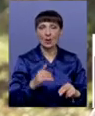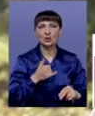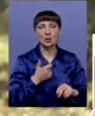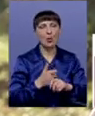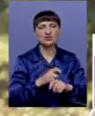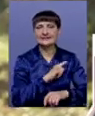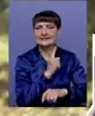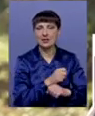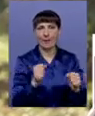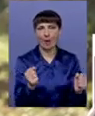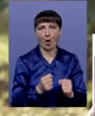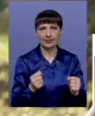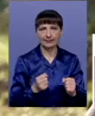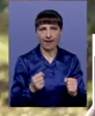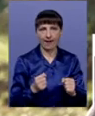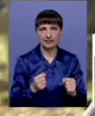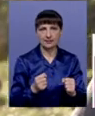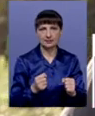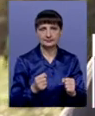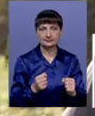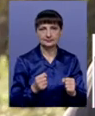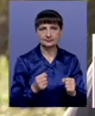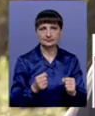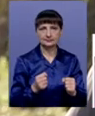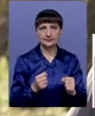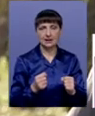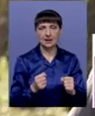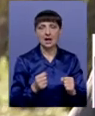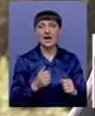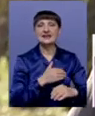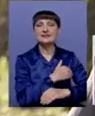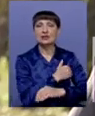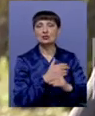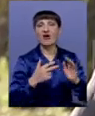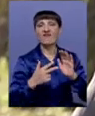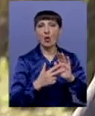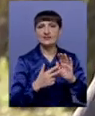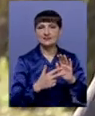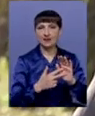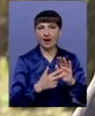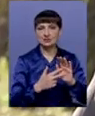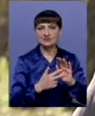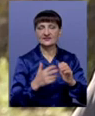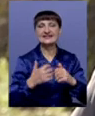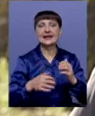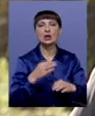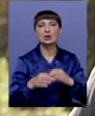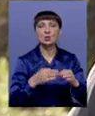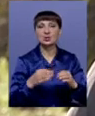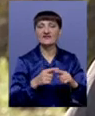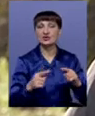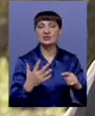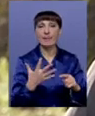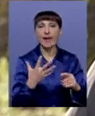резкое похолодание. И, то есть при температуре 8 градусов среднесуточной, в течение